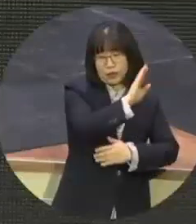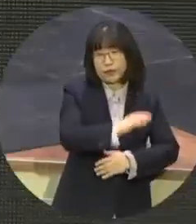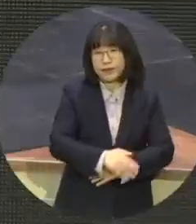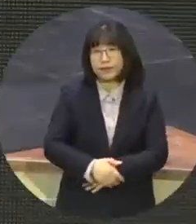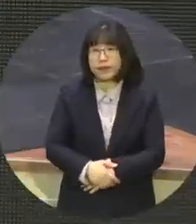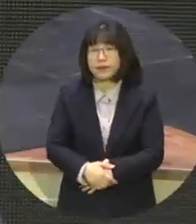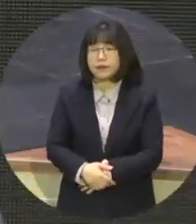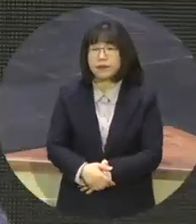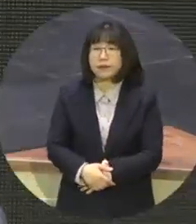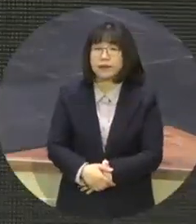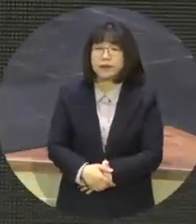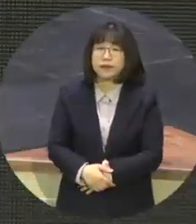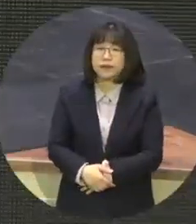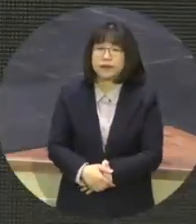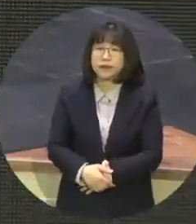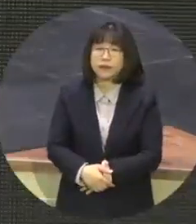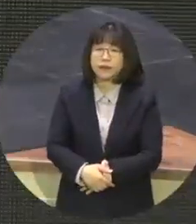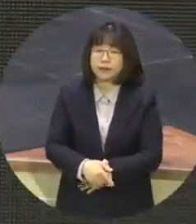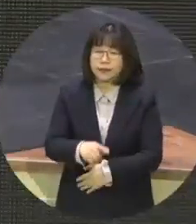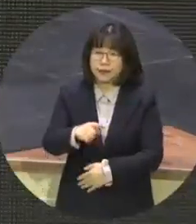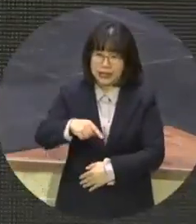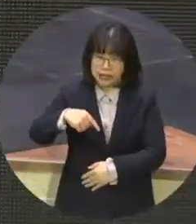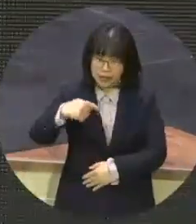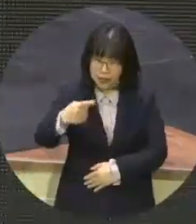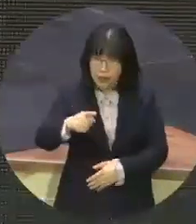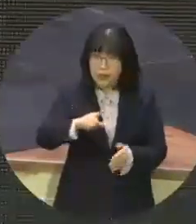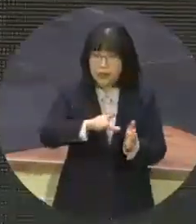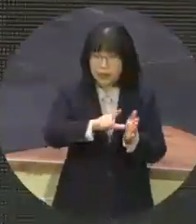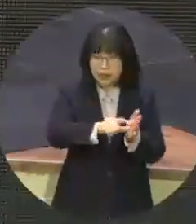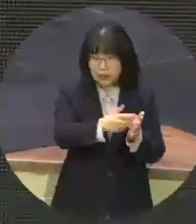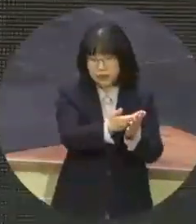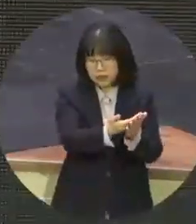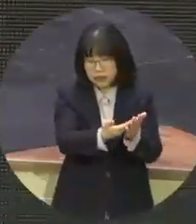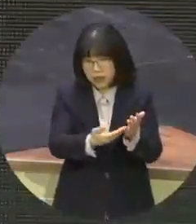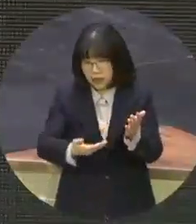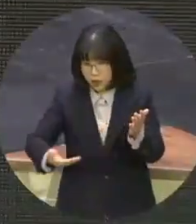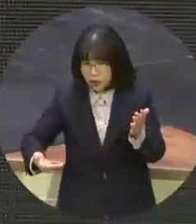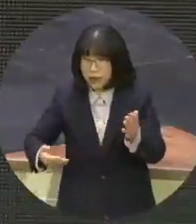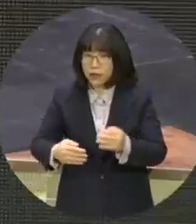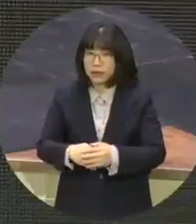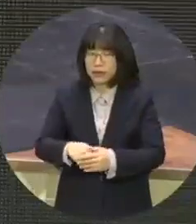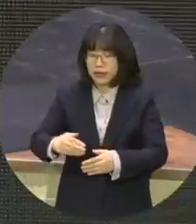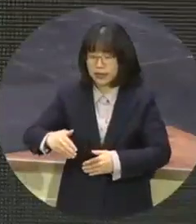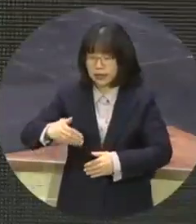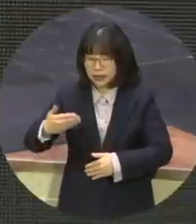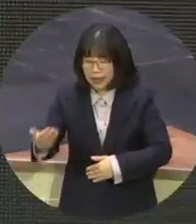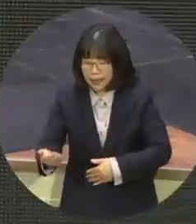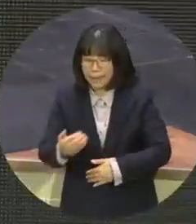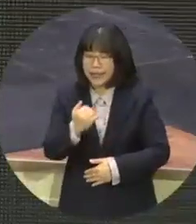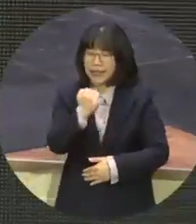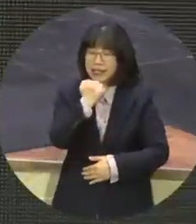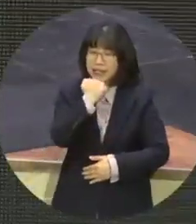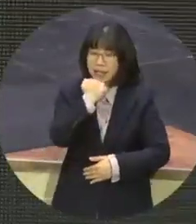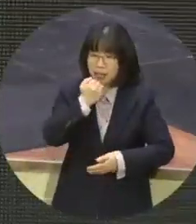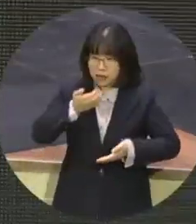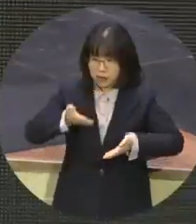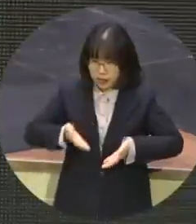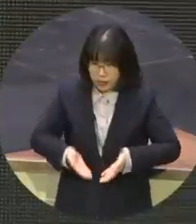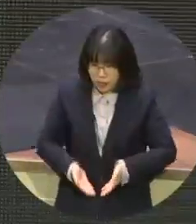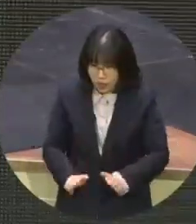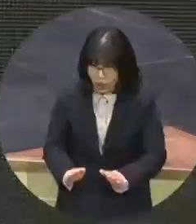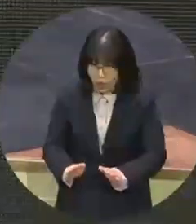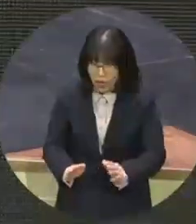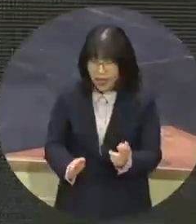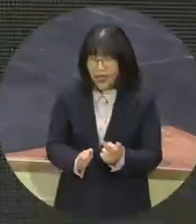여기서 거치는 것이 아니에요. 후에 이 보세요. 이 불신앙 후에 이삭이 태어납니다. 이삭이